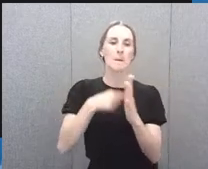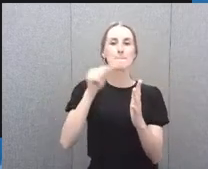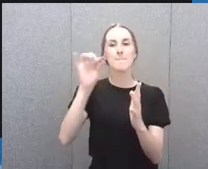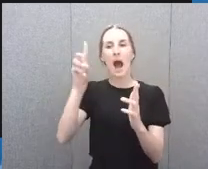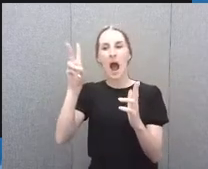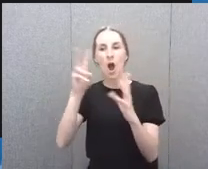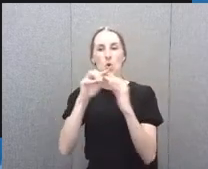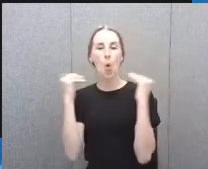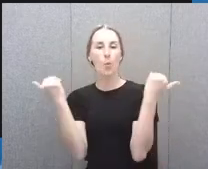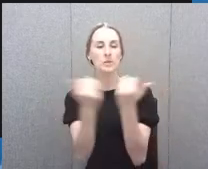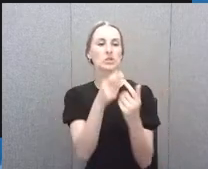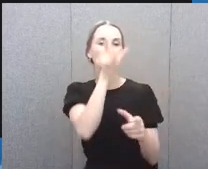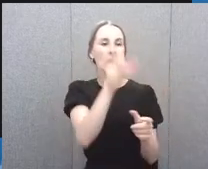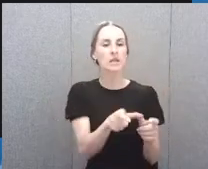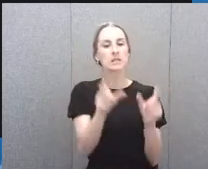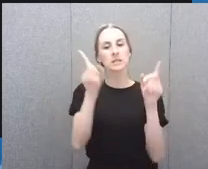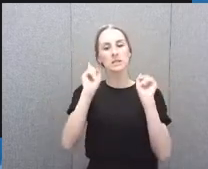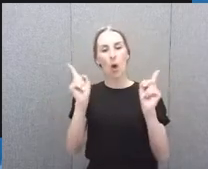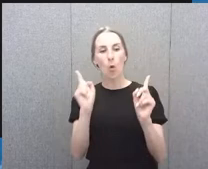является членом